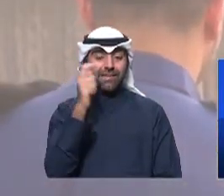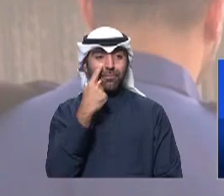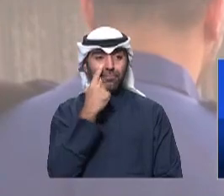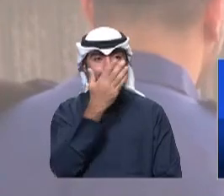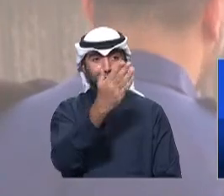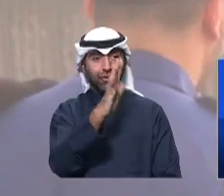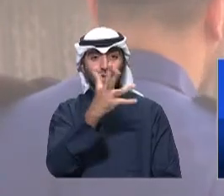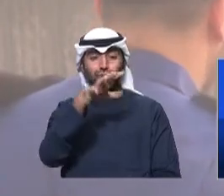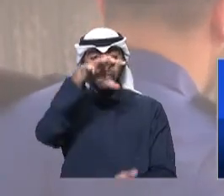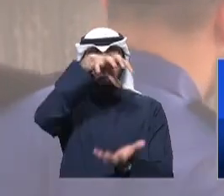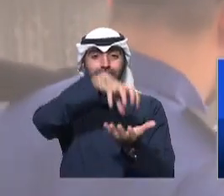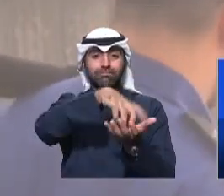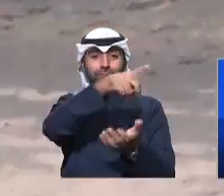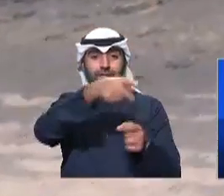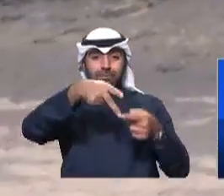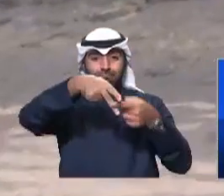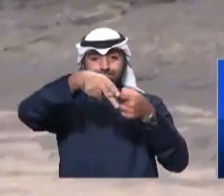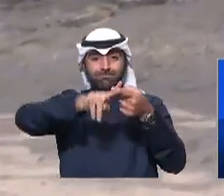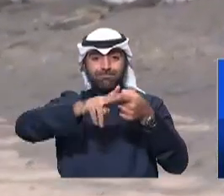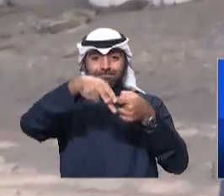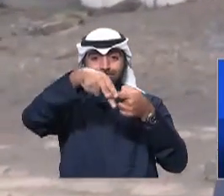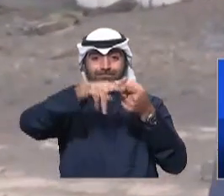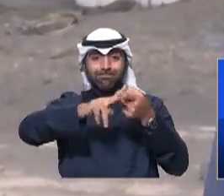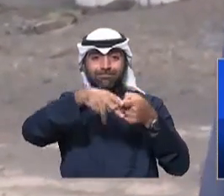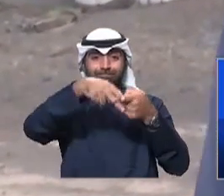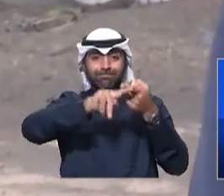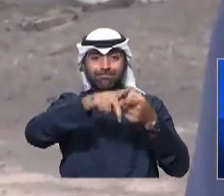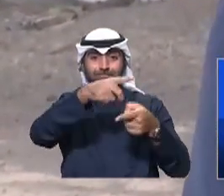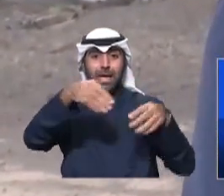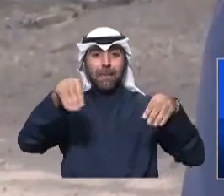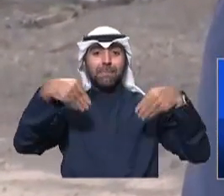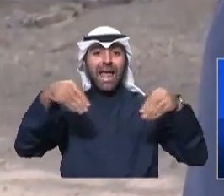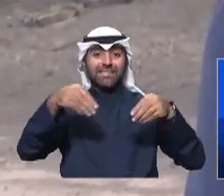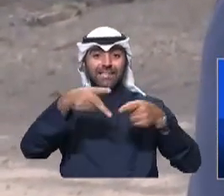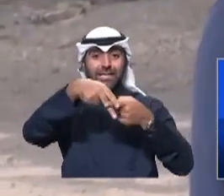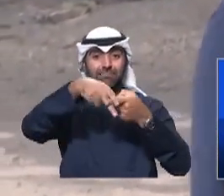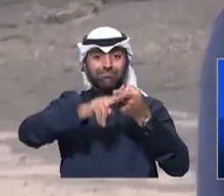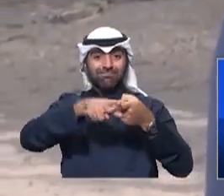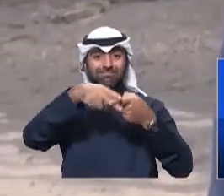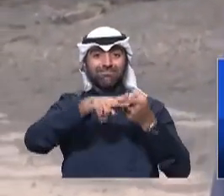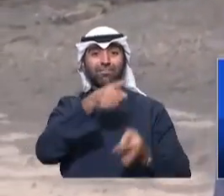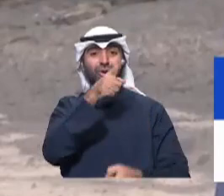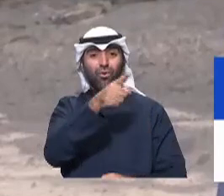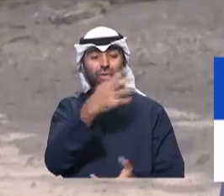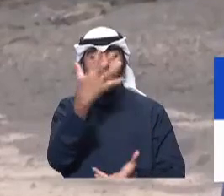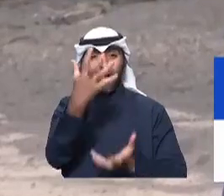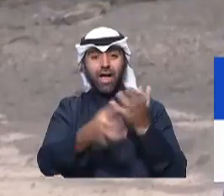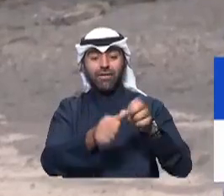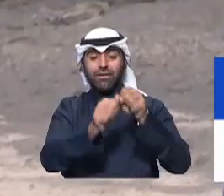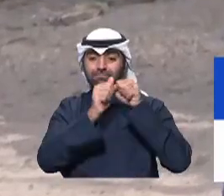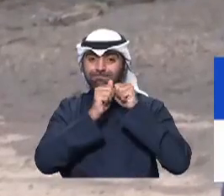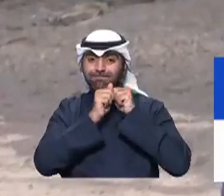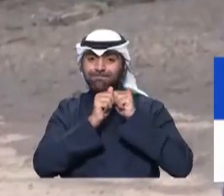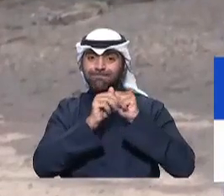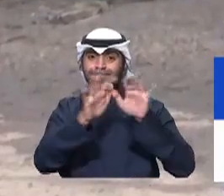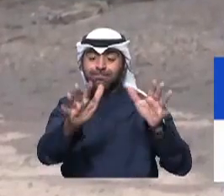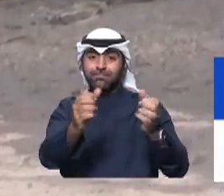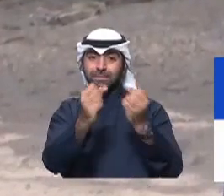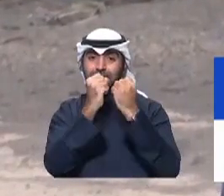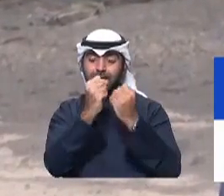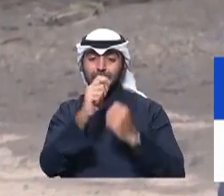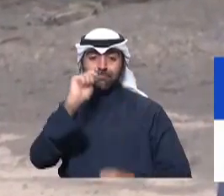الحريق تماما. الحادث هذا كان في مصنع مثل ما تفضلت مصنع بلاستيك في منطقة مجاورة للمصنع